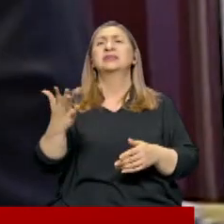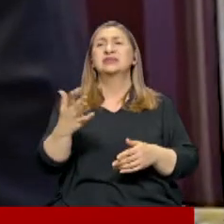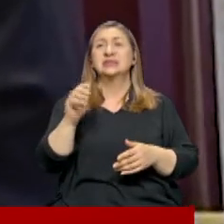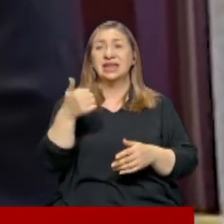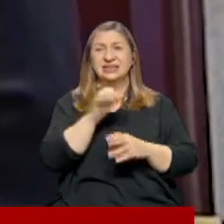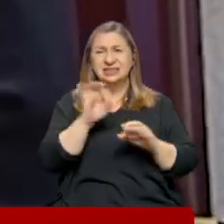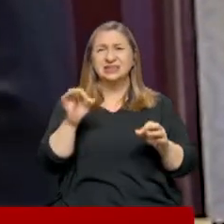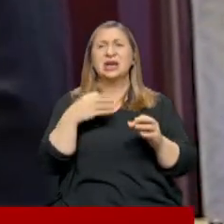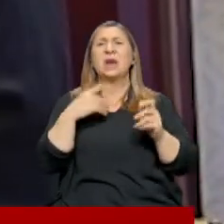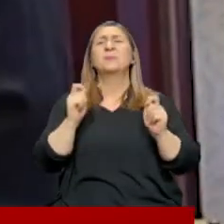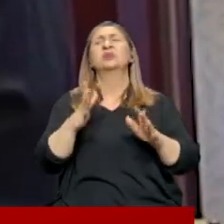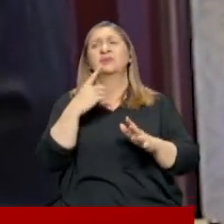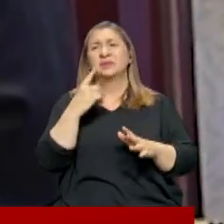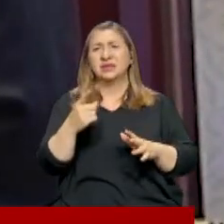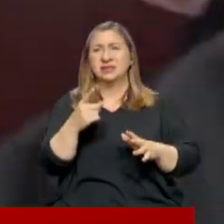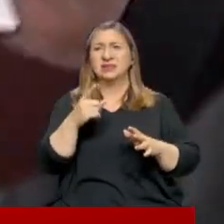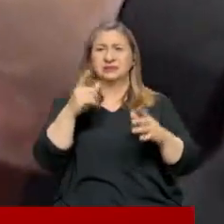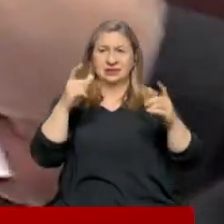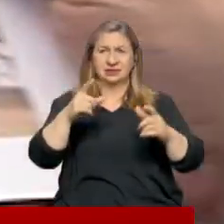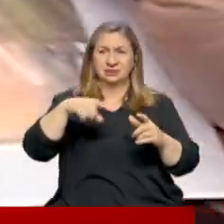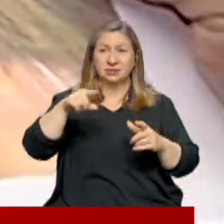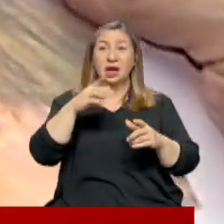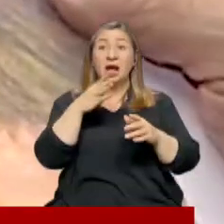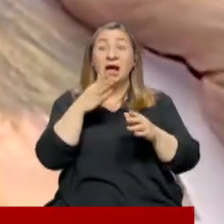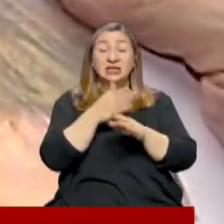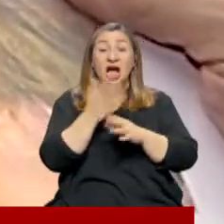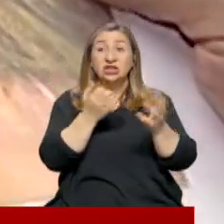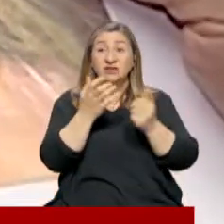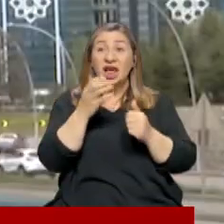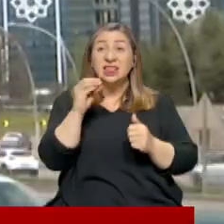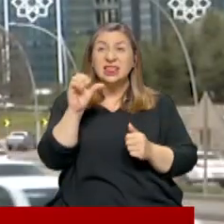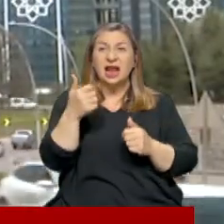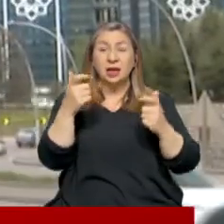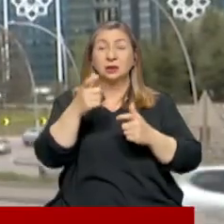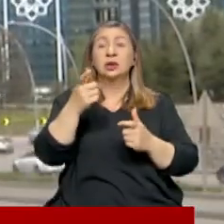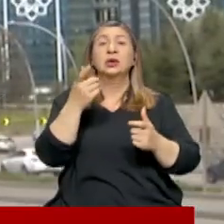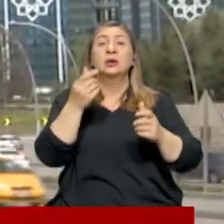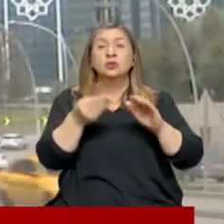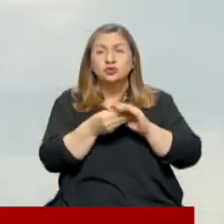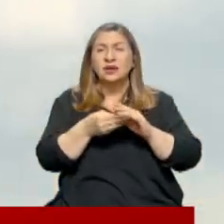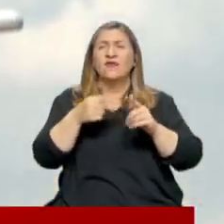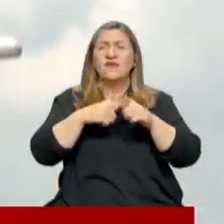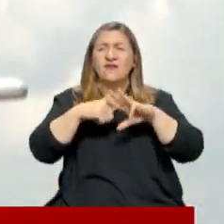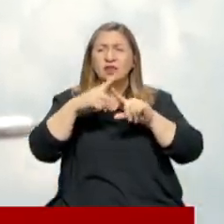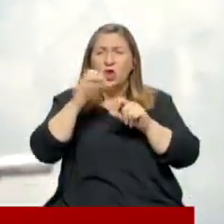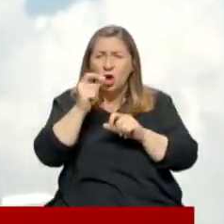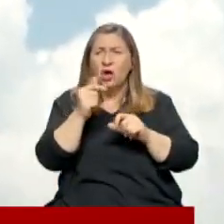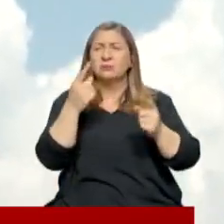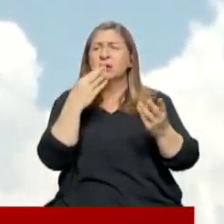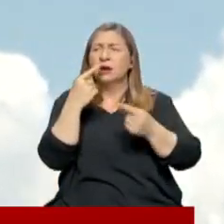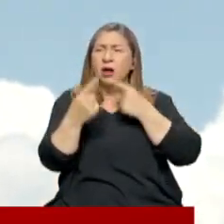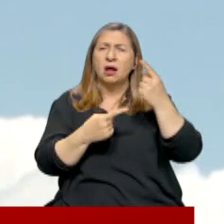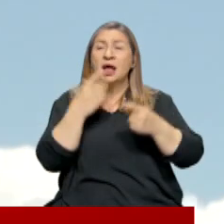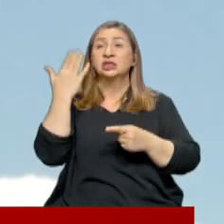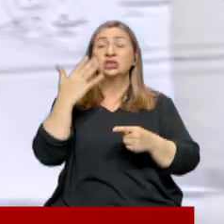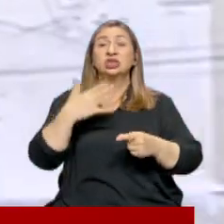Değersiz dedi, kullanmayacağım dedi kesim. Asıl AVM en değerli yer. Rant, rüşvet ve FETÖ tartışmalarıyla çok konuşulmuştu.